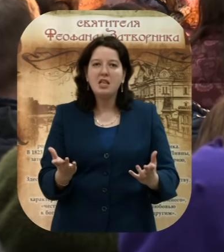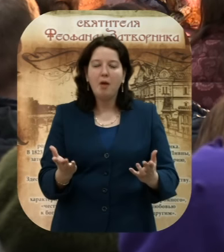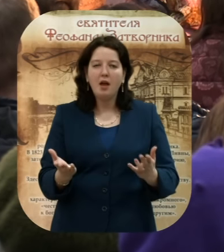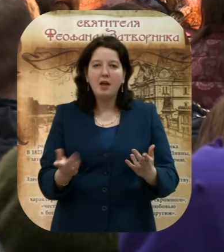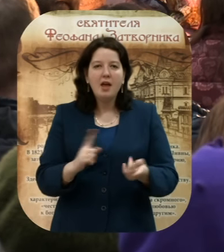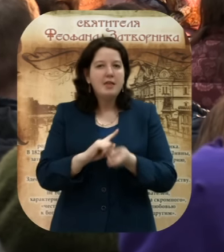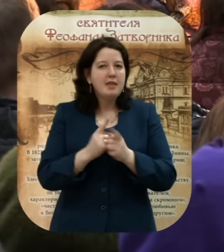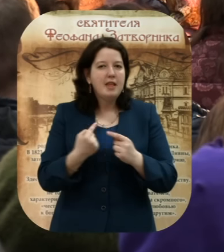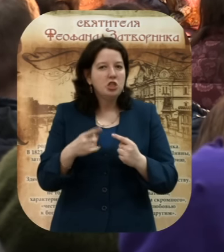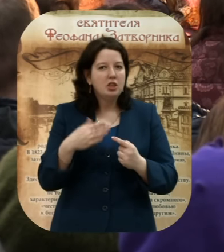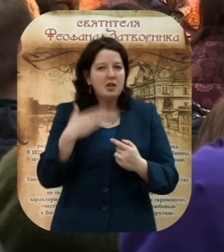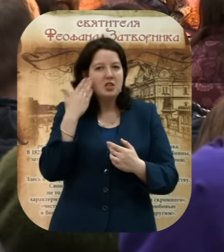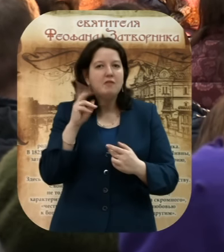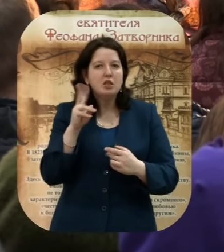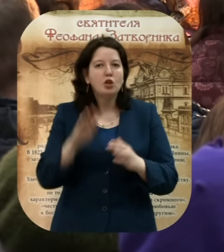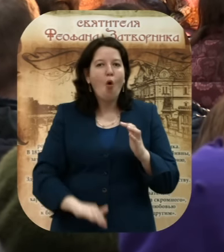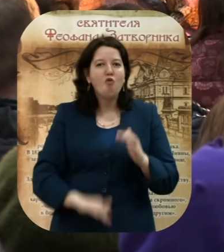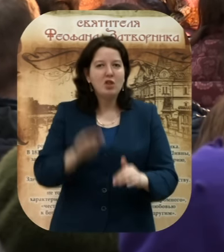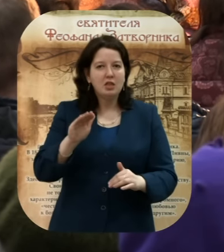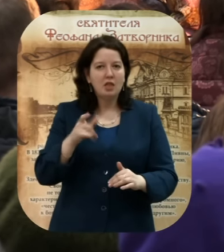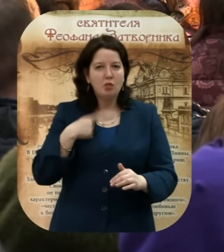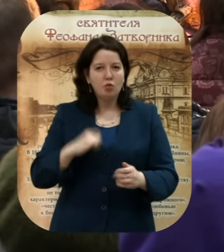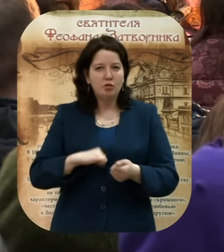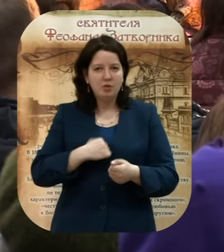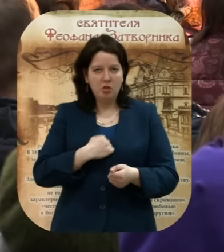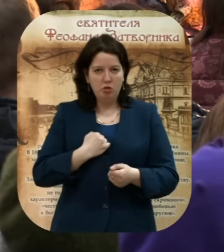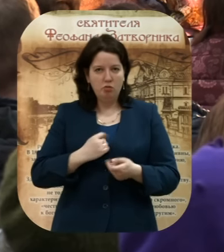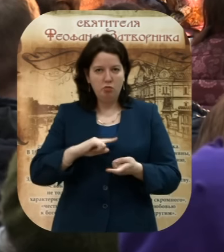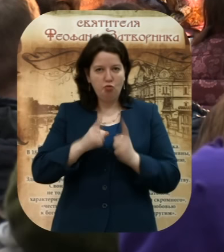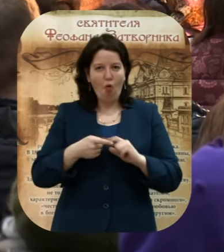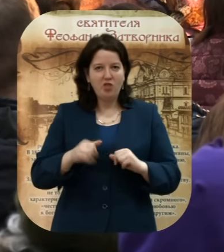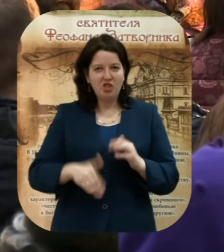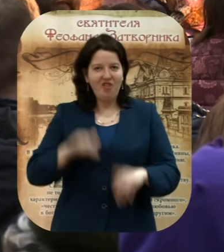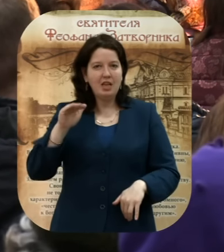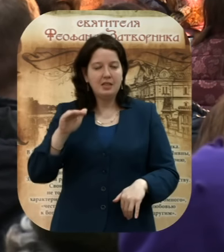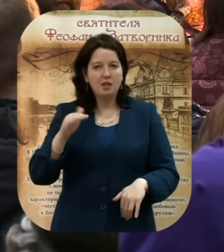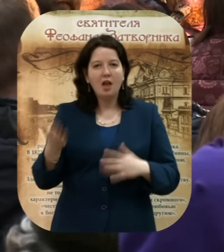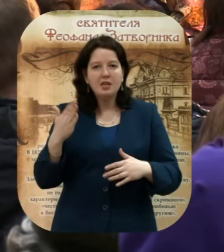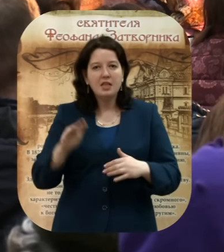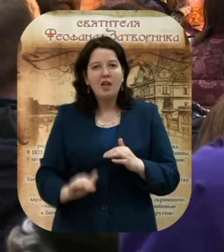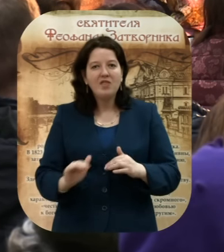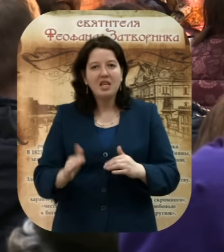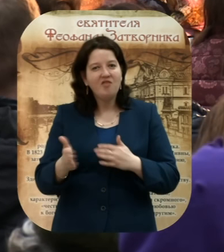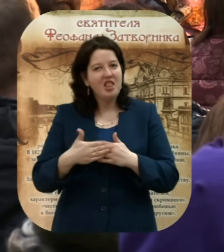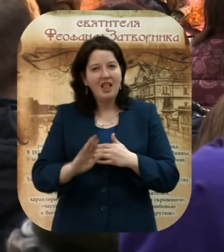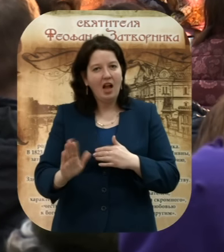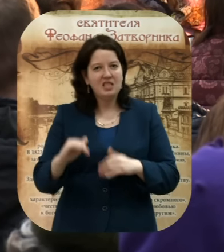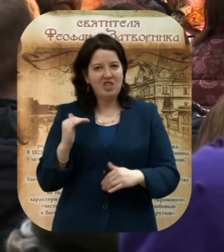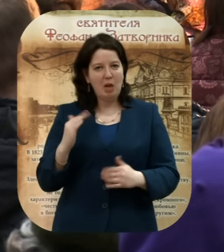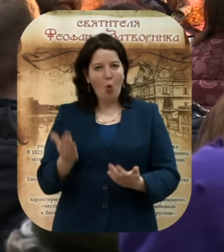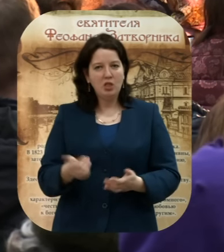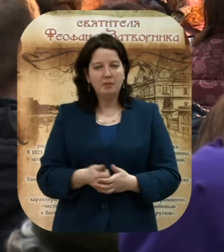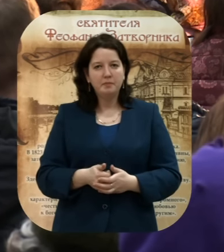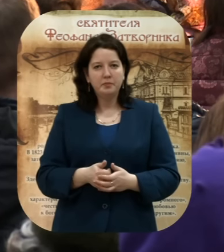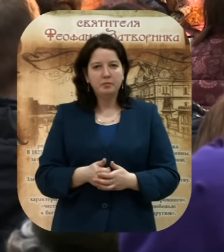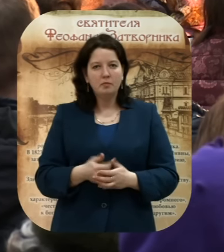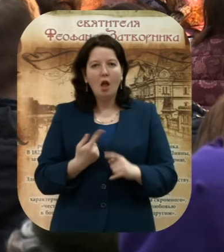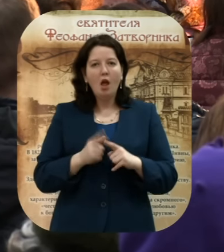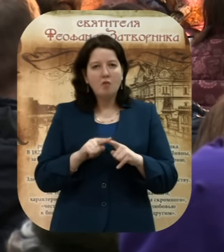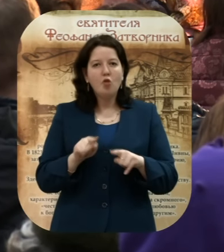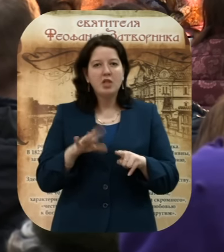иначе из него неизвестно, кто вырастет, чудовище, если его не наказывать.